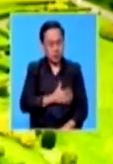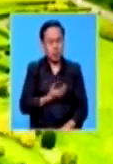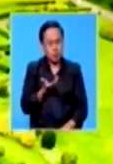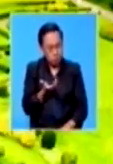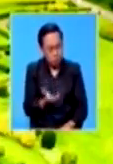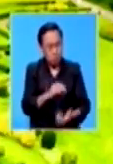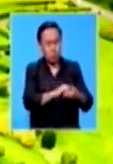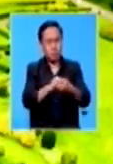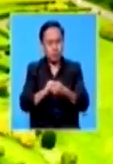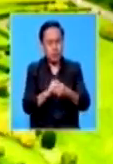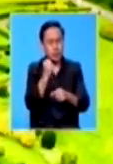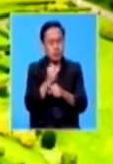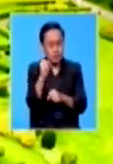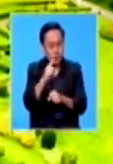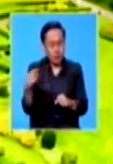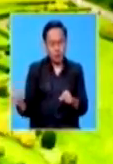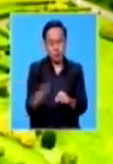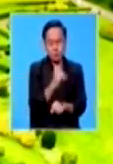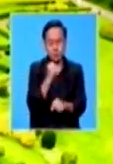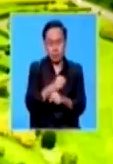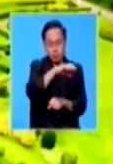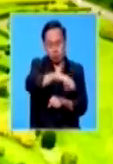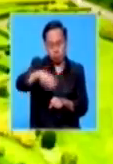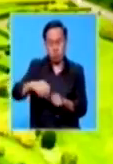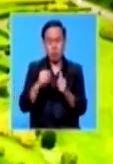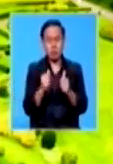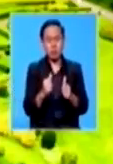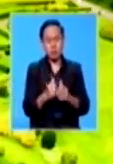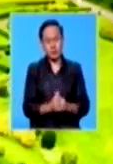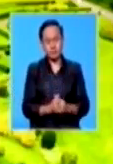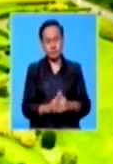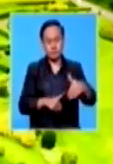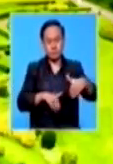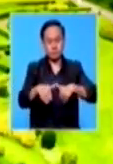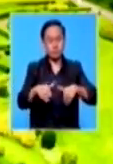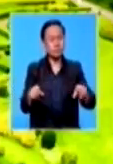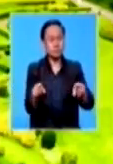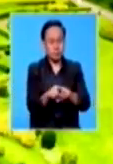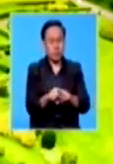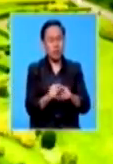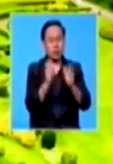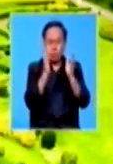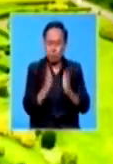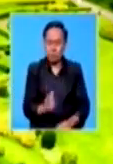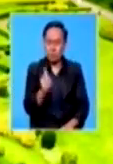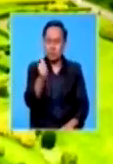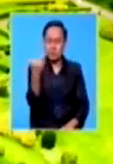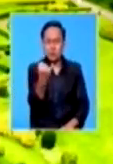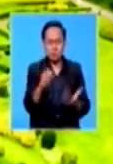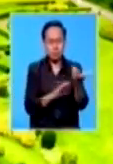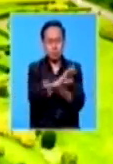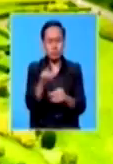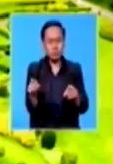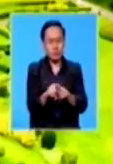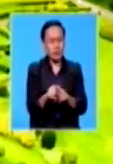ครับทำไงให้มีประสิทธิภาพแล้วก็ทุกองค์กรนะประชาชนก็ด้วยนะมีทั้งคนดีและคนไม่ดีทำอย่างไร